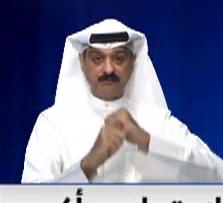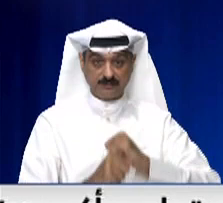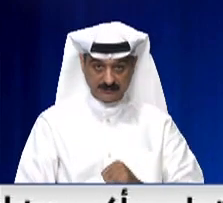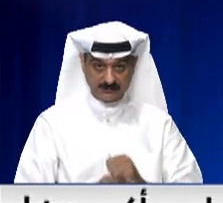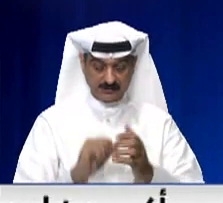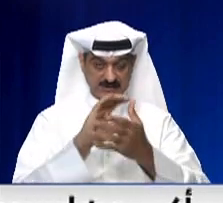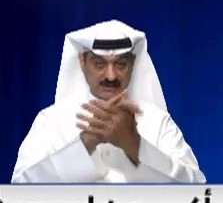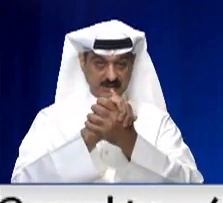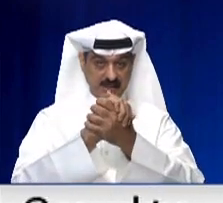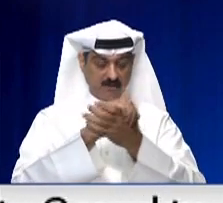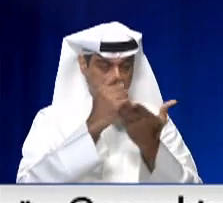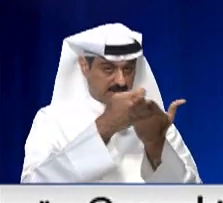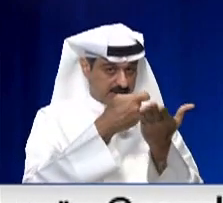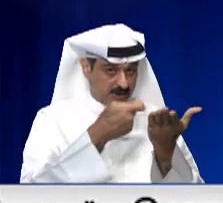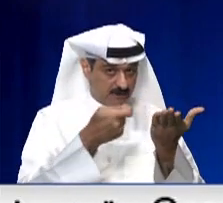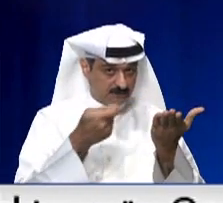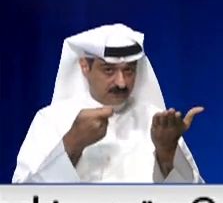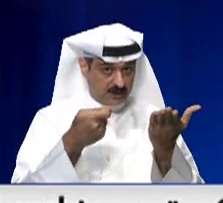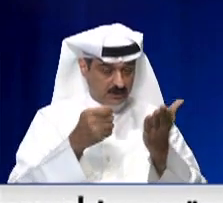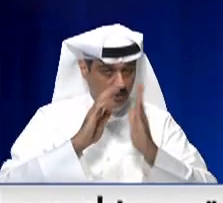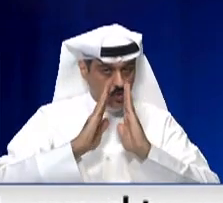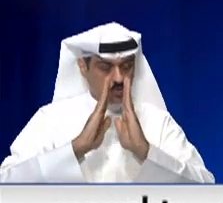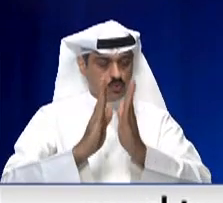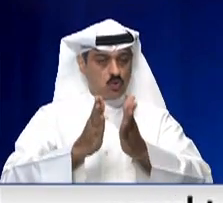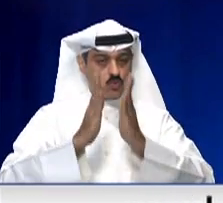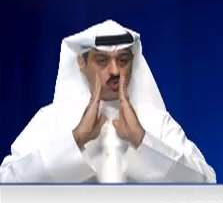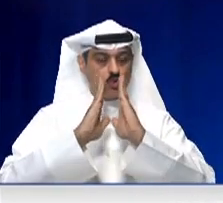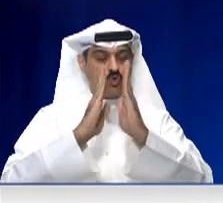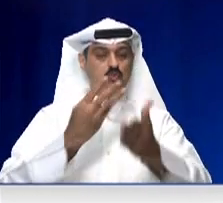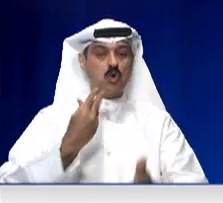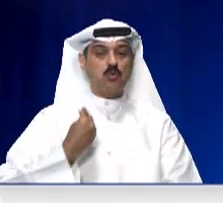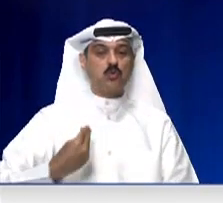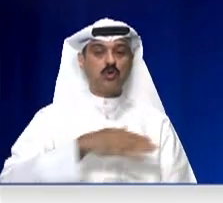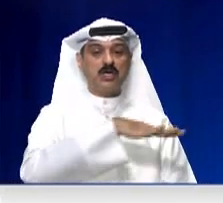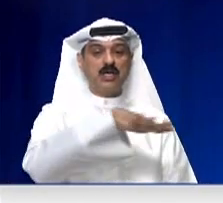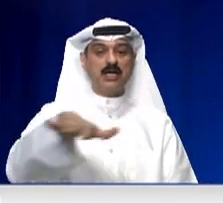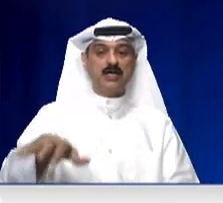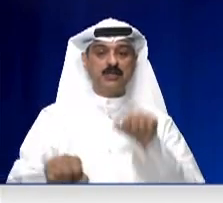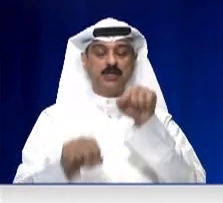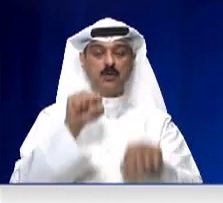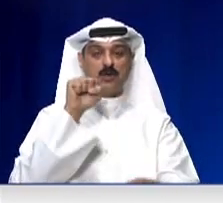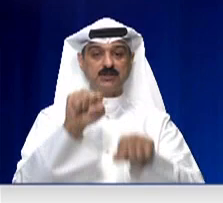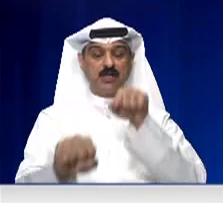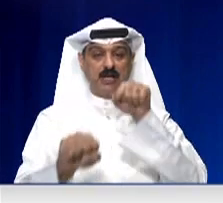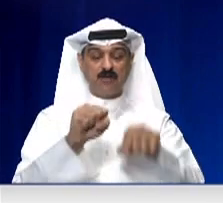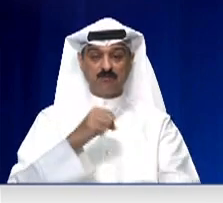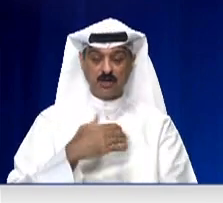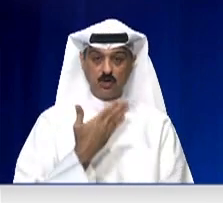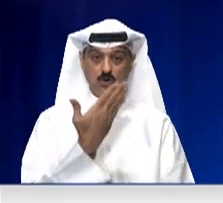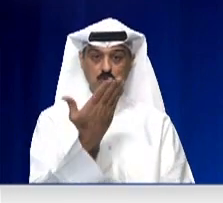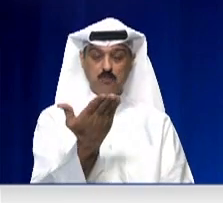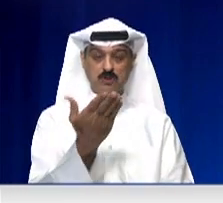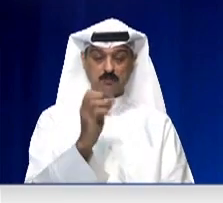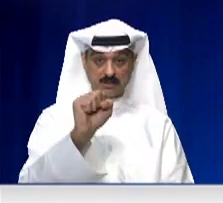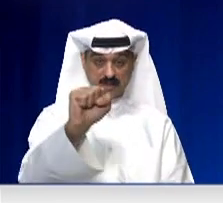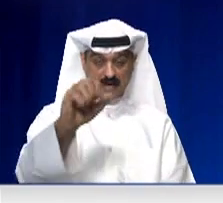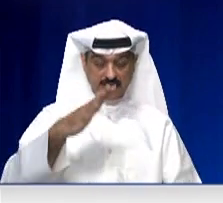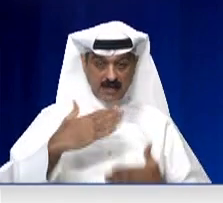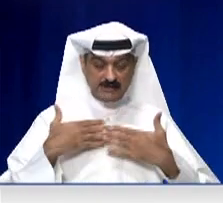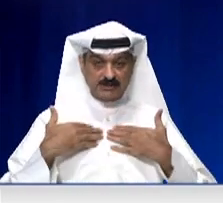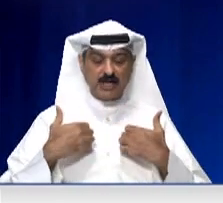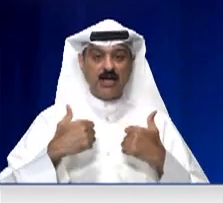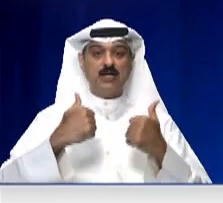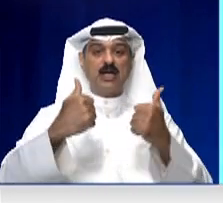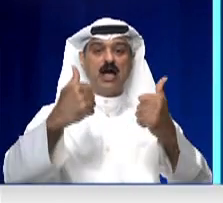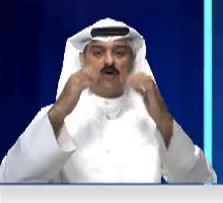والجريناديز الصديقة. ضمنها سموه خالص تهانيه بمناسبة العيد الوطني لبلادها وراجيا لفخامتها